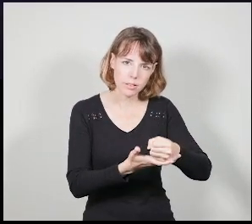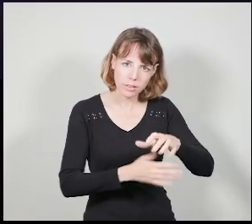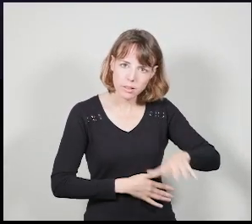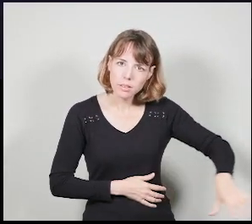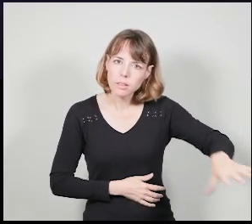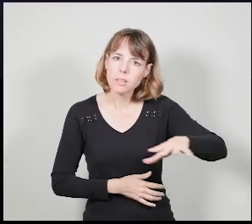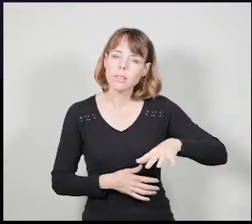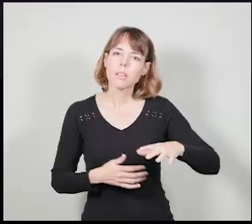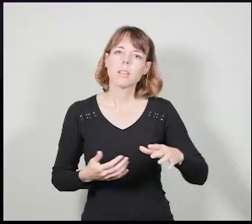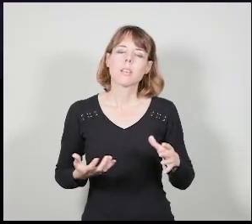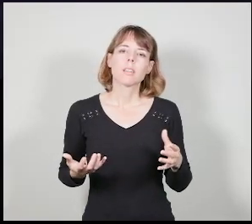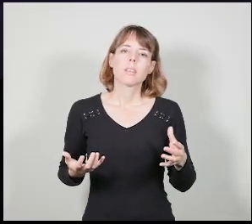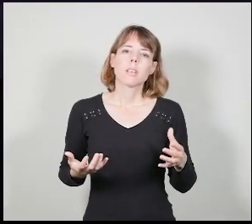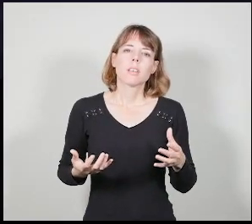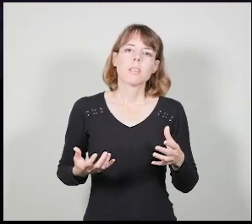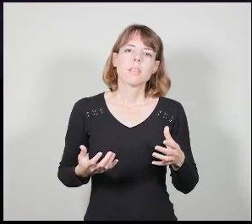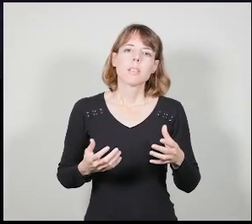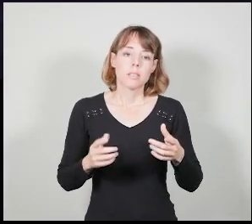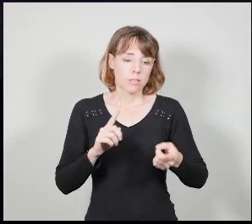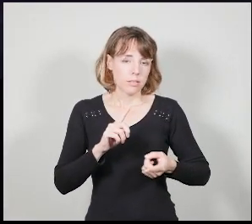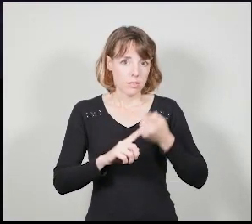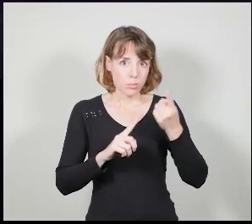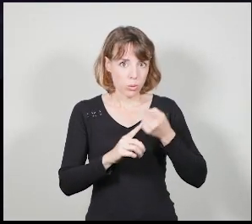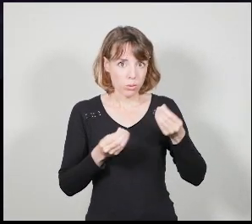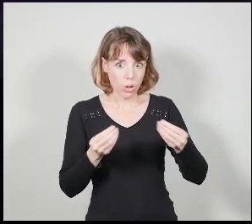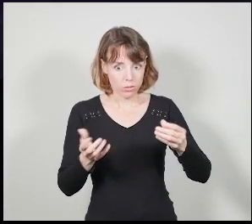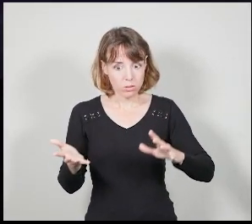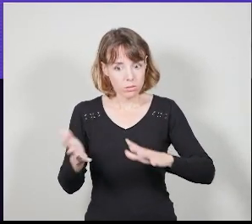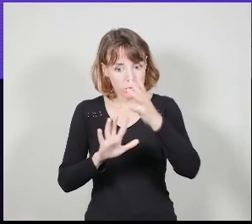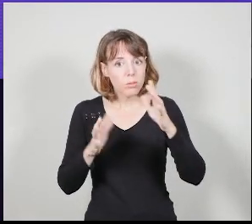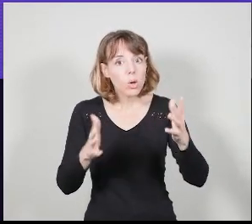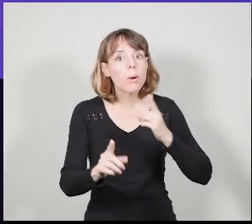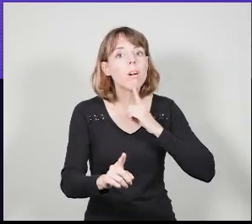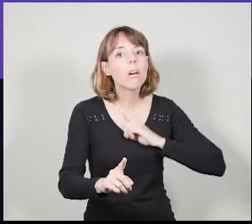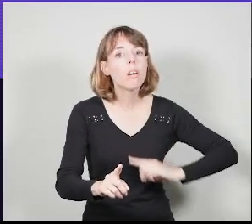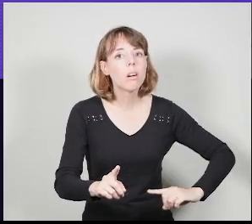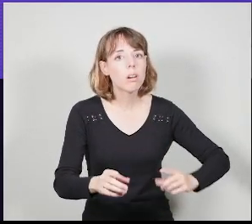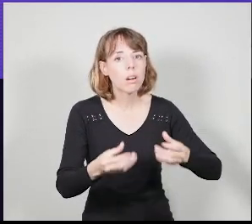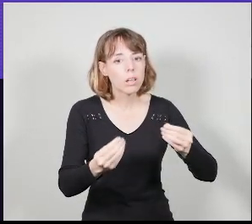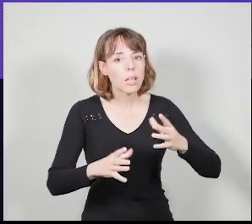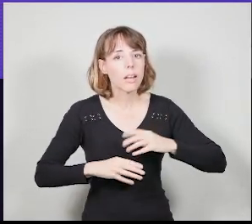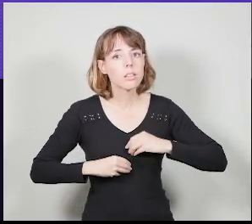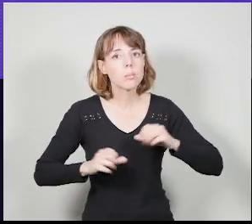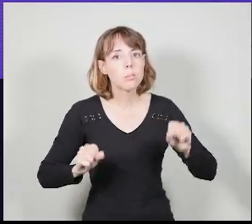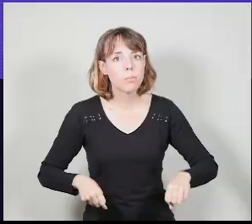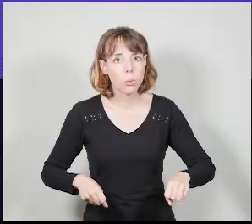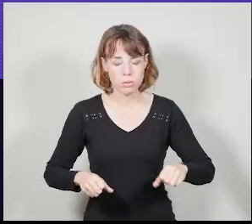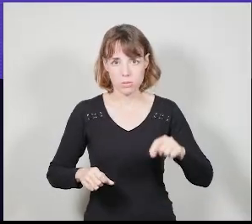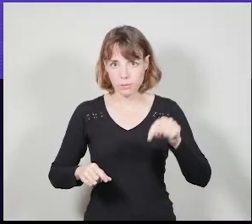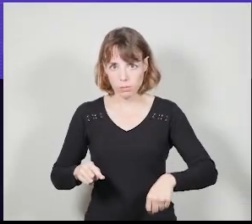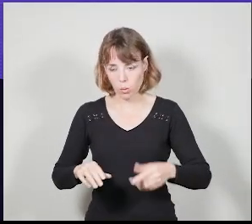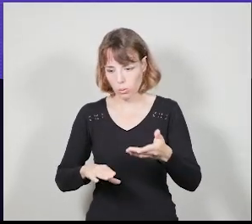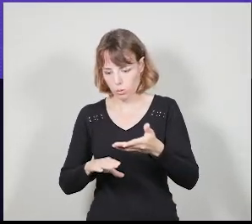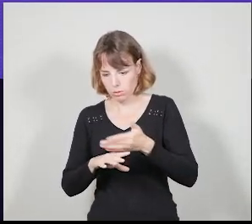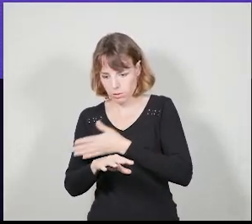de faciliter l'acceptation du changement lui-même, à condition de comprendre les contours qu'il peut avoir,